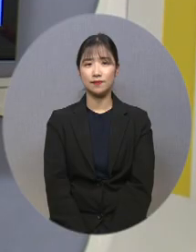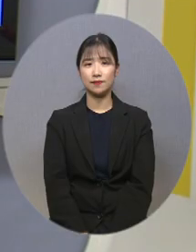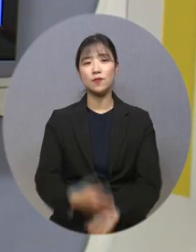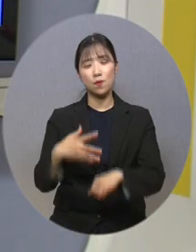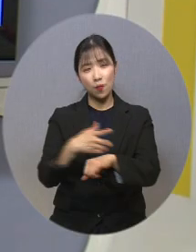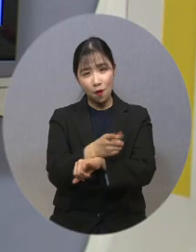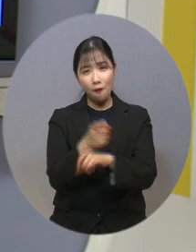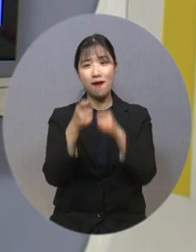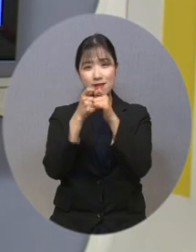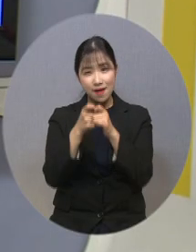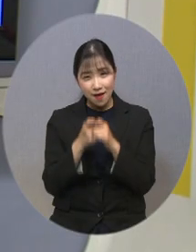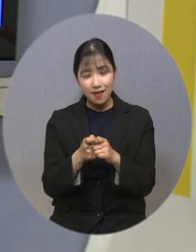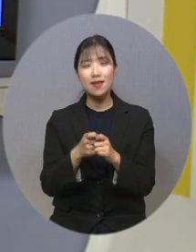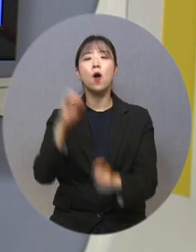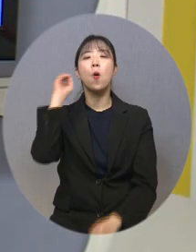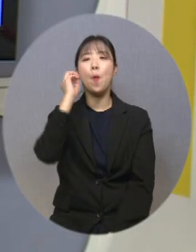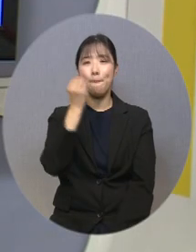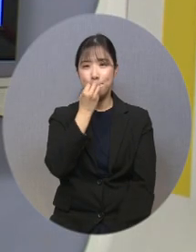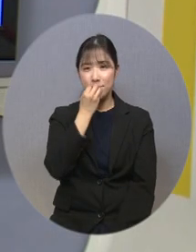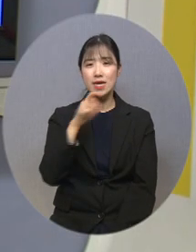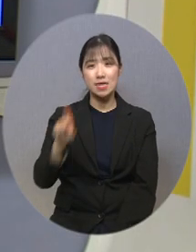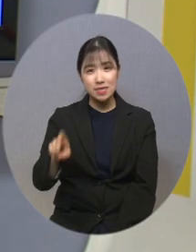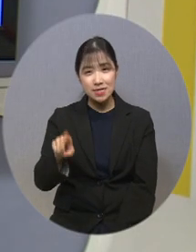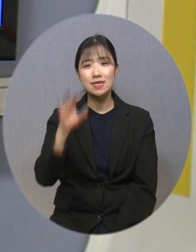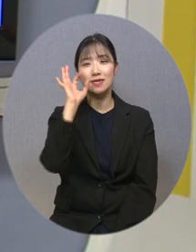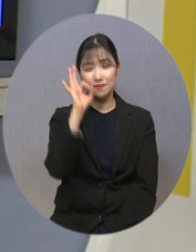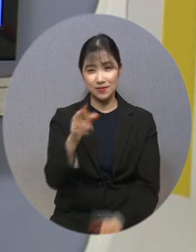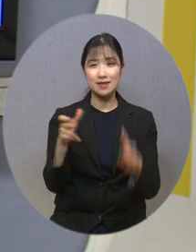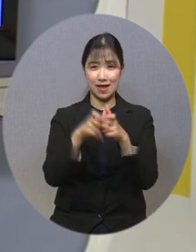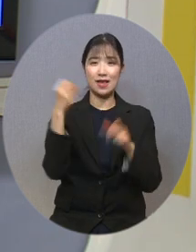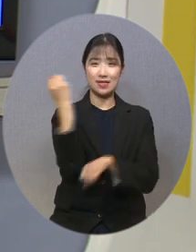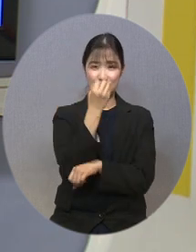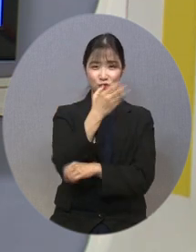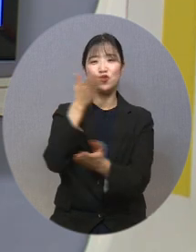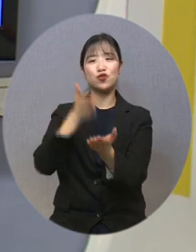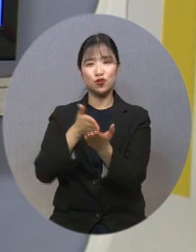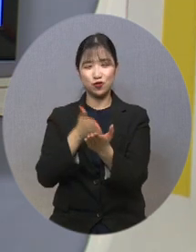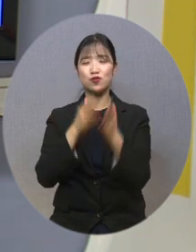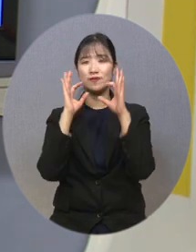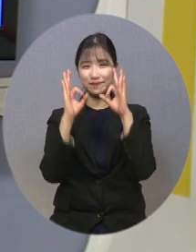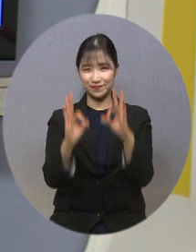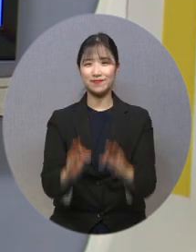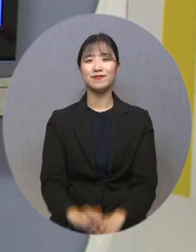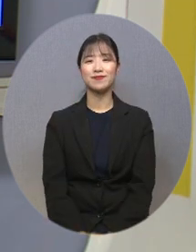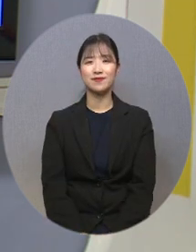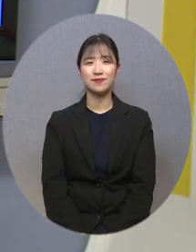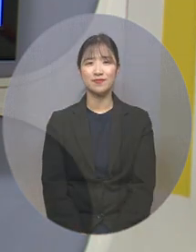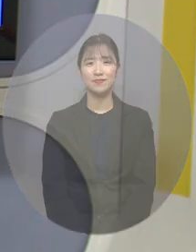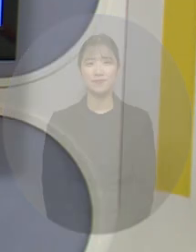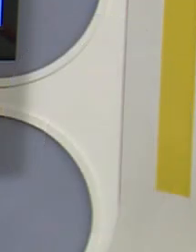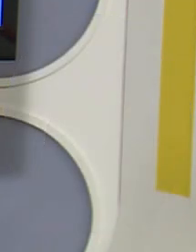밖의 자세한 사항은 웰페어 뉴스 홈페이지와 장애인신문, 복지TV 뉴스를 통해 확인할 수 있습니다.